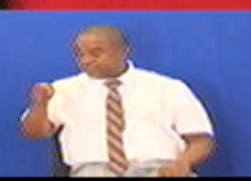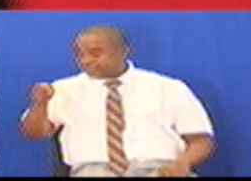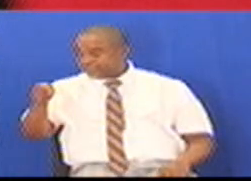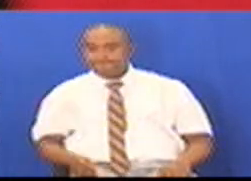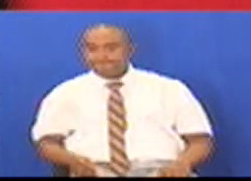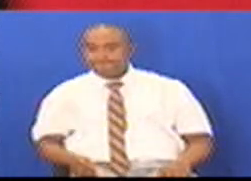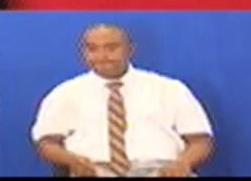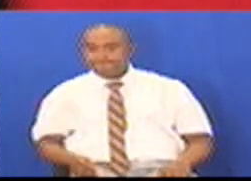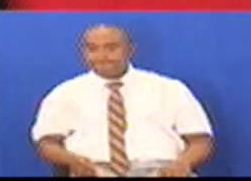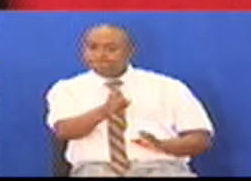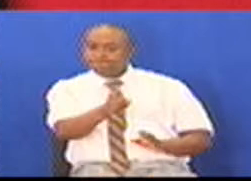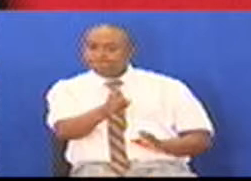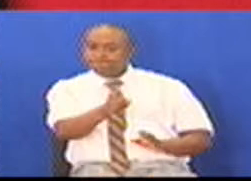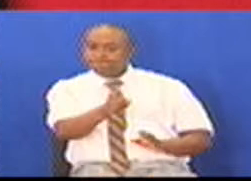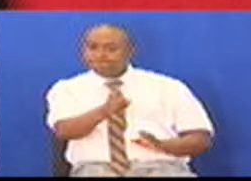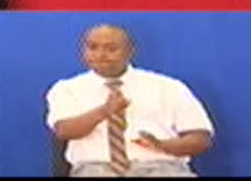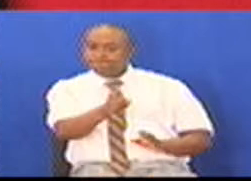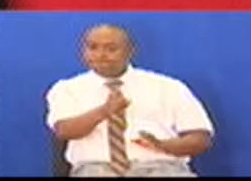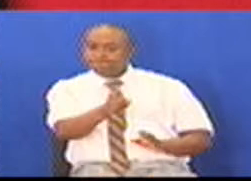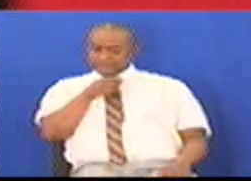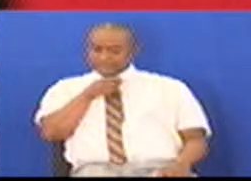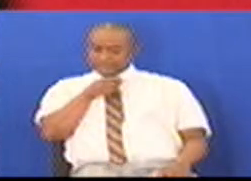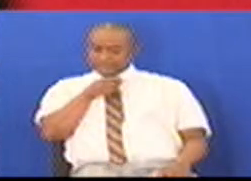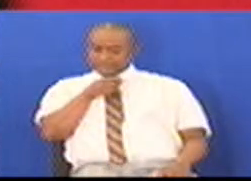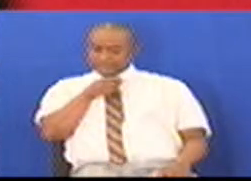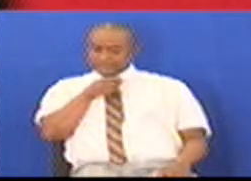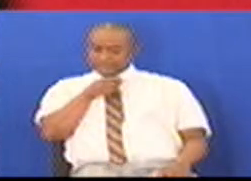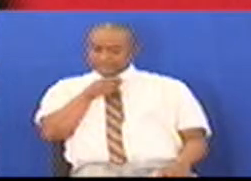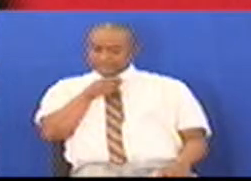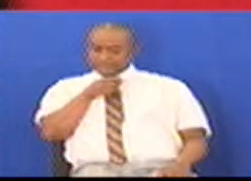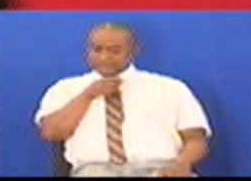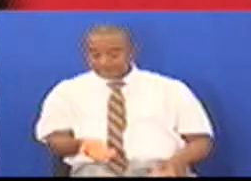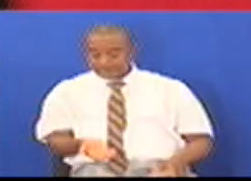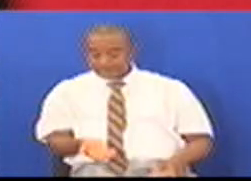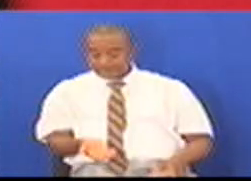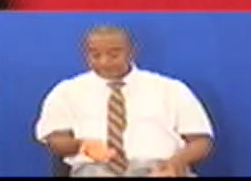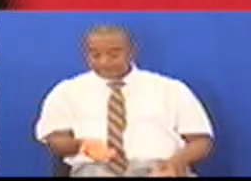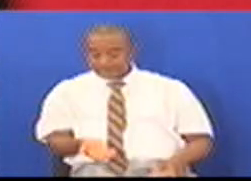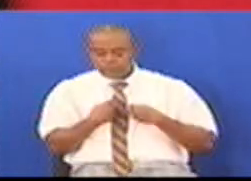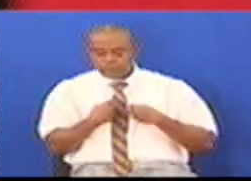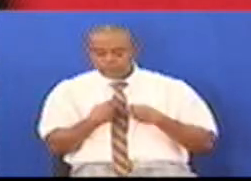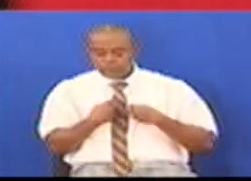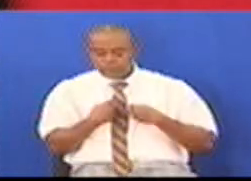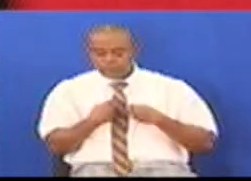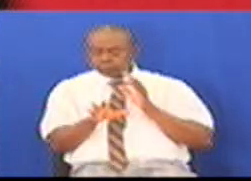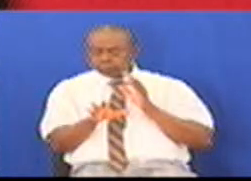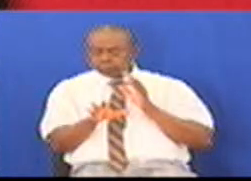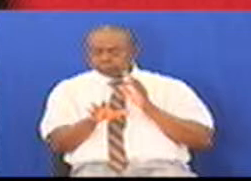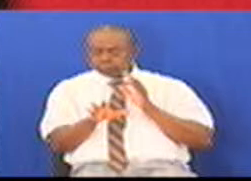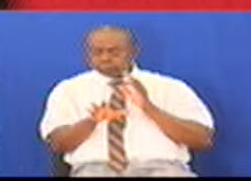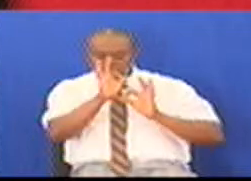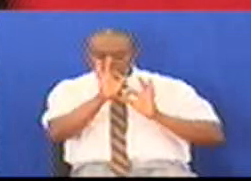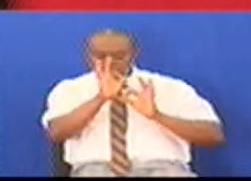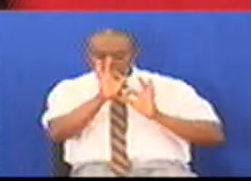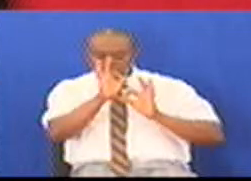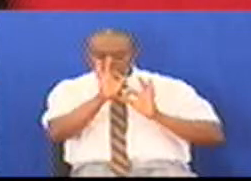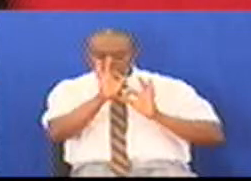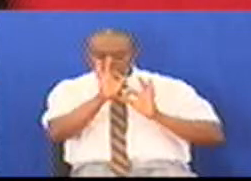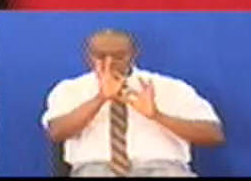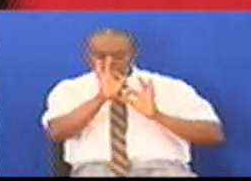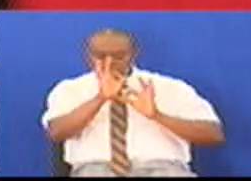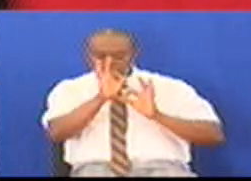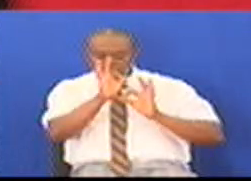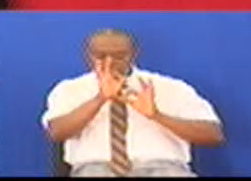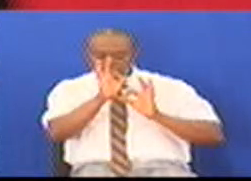kamati ya budget ilipata fursa ya kupitia na kuchambua utekelezaji wa budget ya serikali kwa mwaka